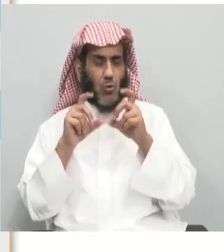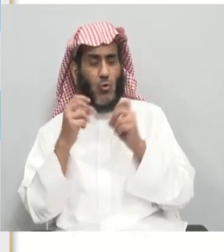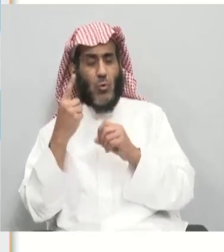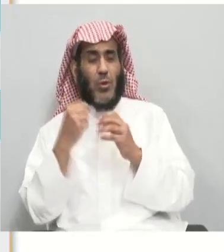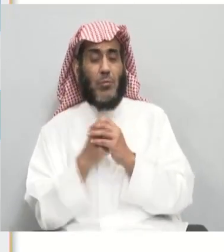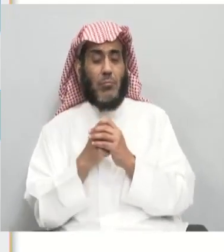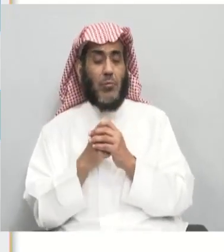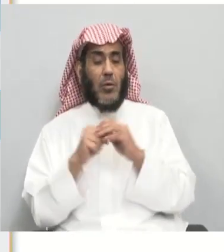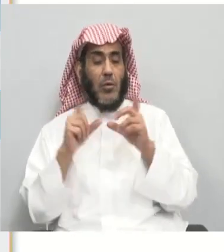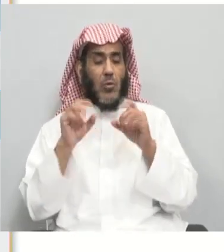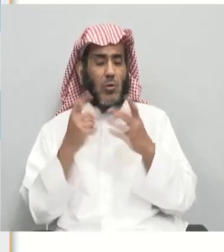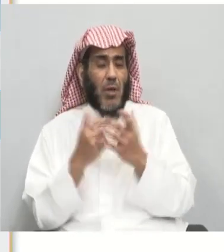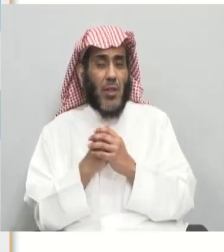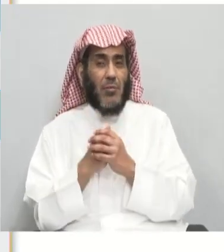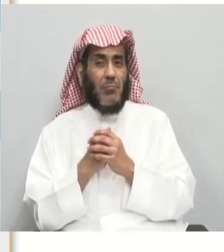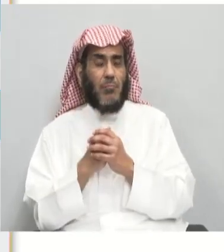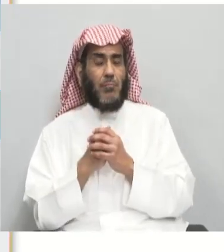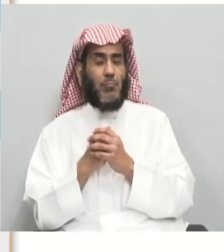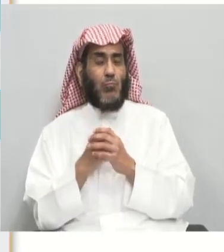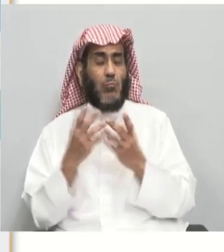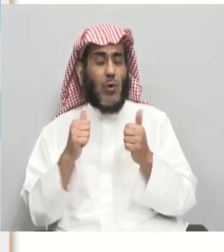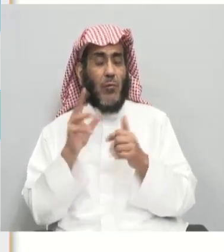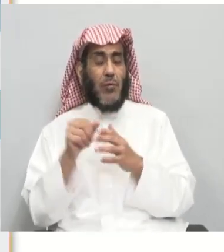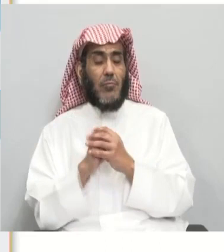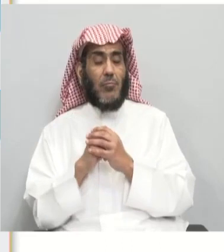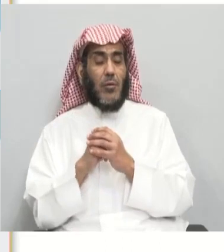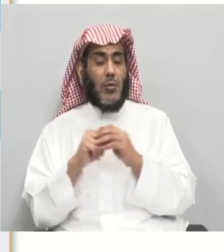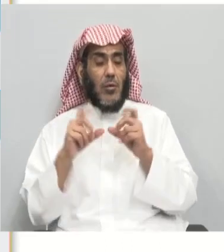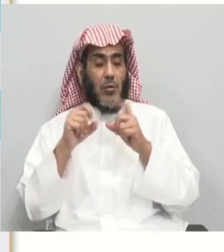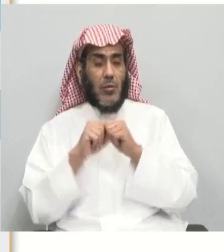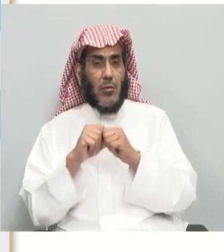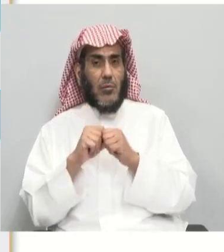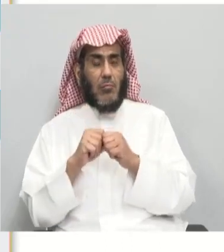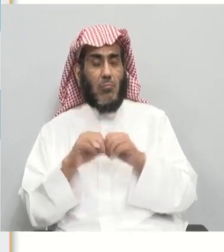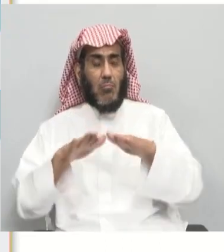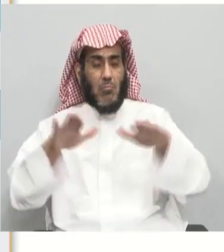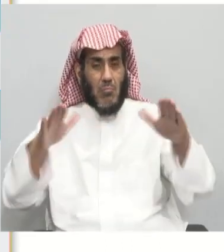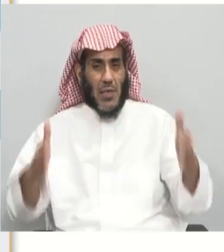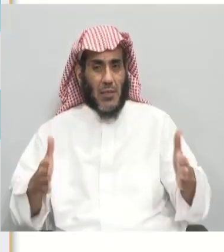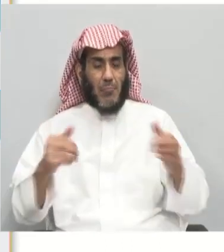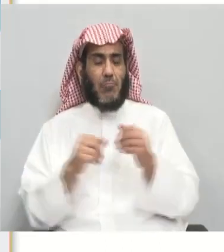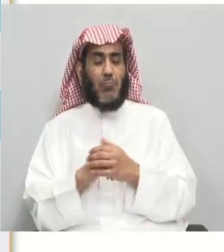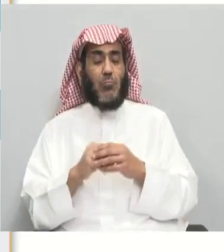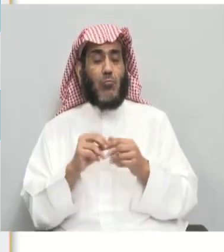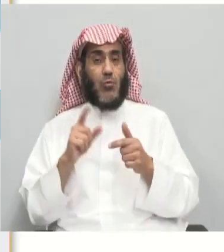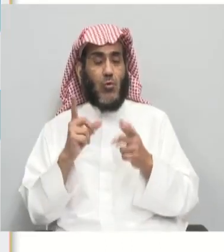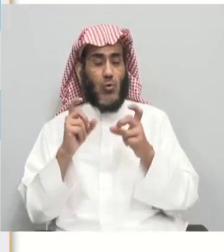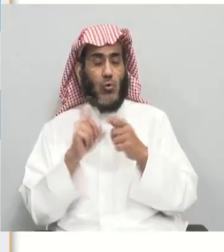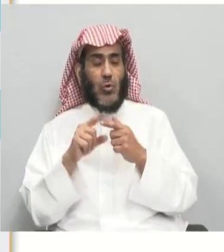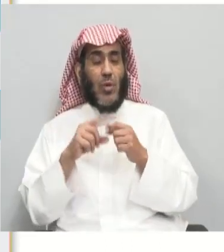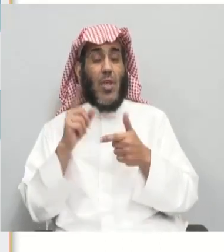الاولى صوره ماذا بارك الله فيكم مكتب الصوره